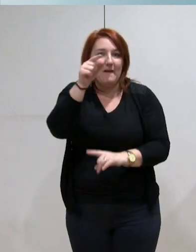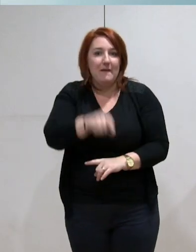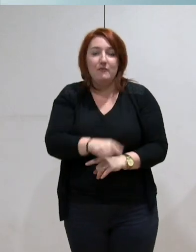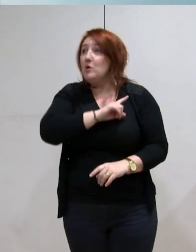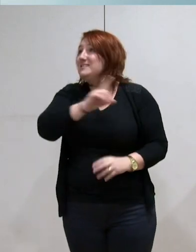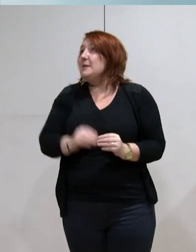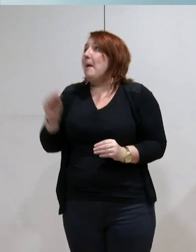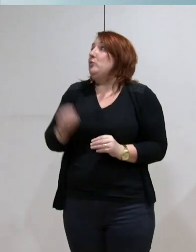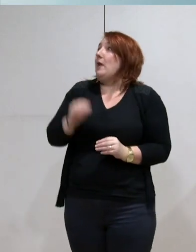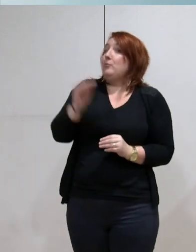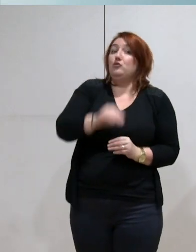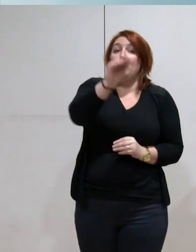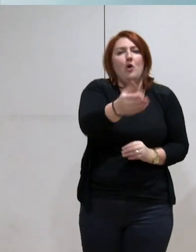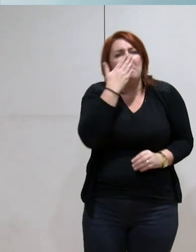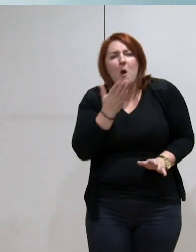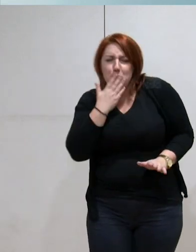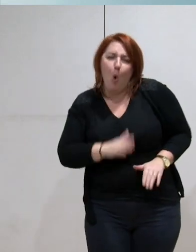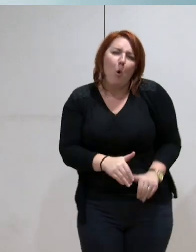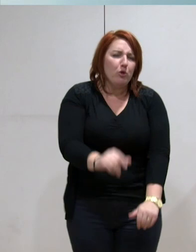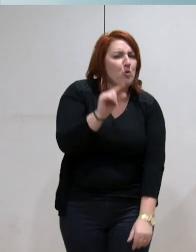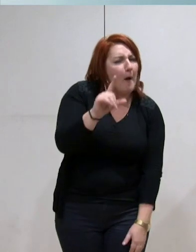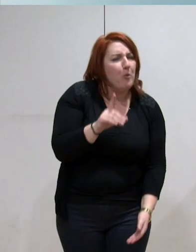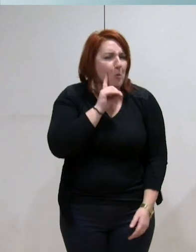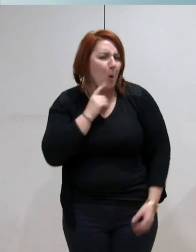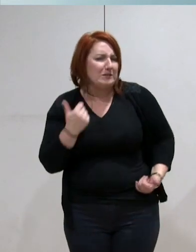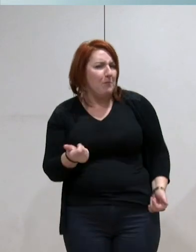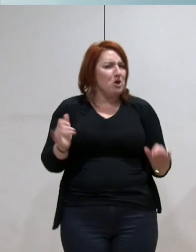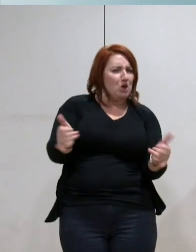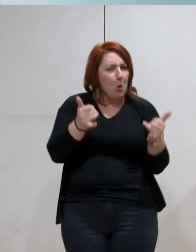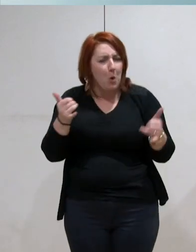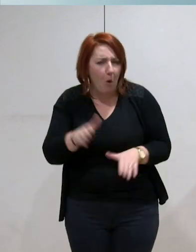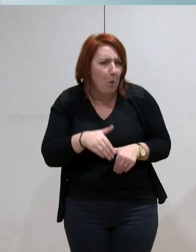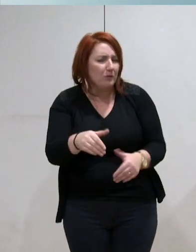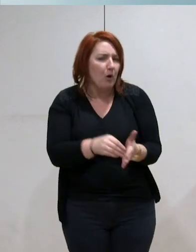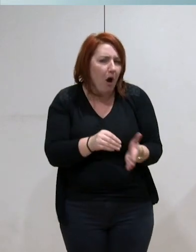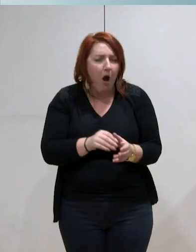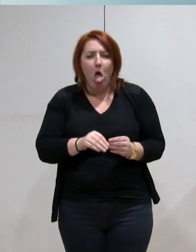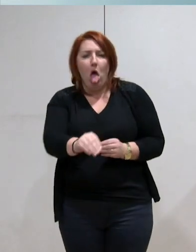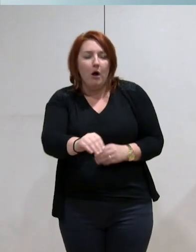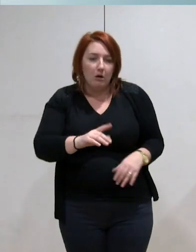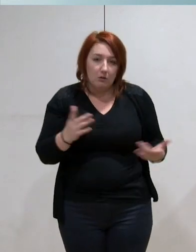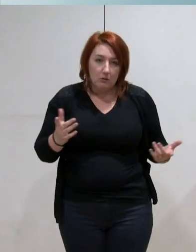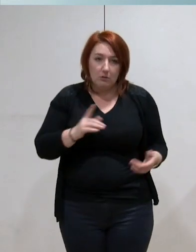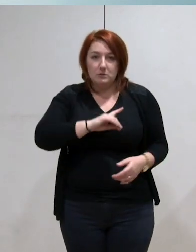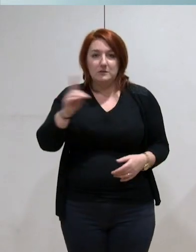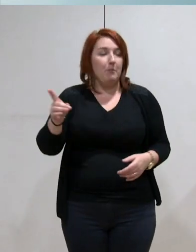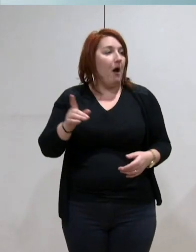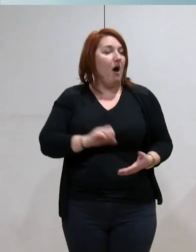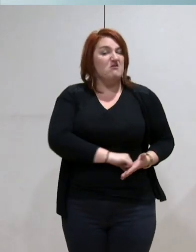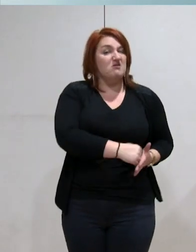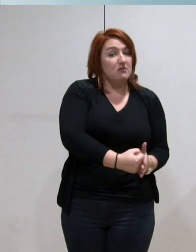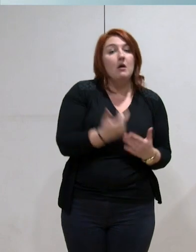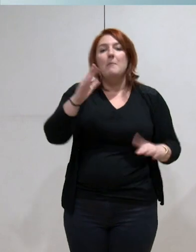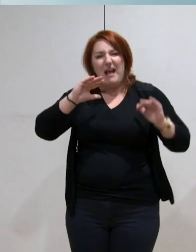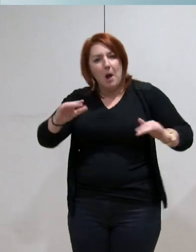tard et que pour l'instant on continue encore un petit peu parce que c'est bien parce que c'est cool non pas oui il faudra serrer les boulons mais on augmente encore